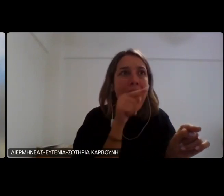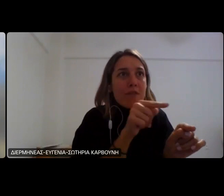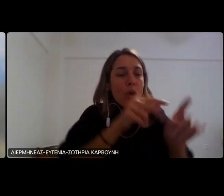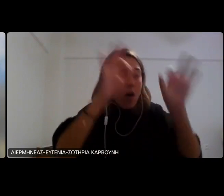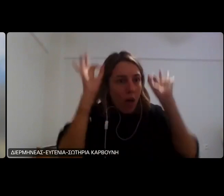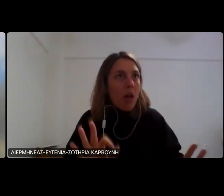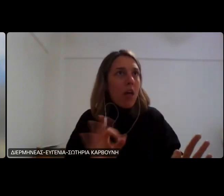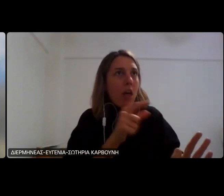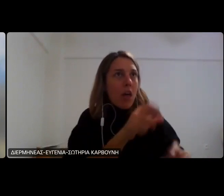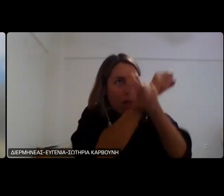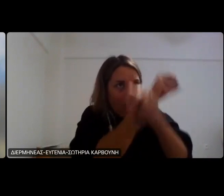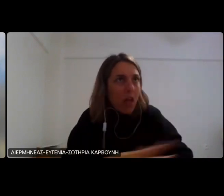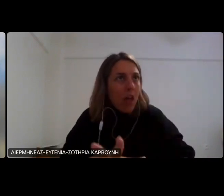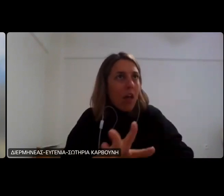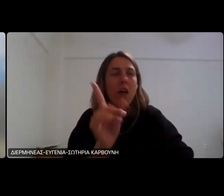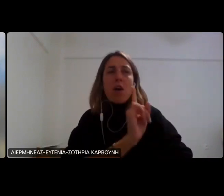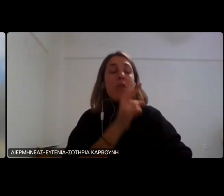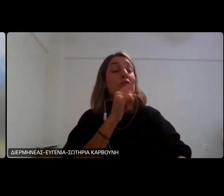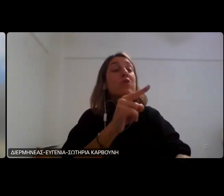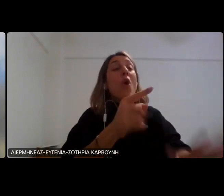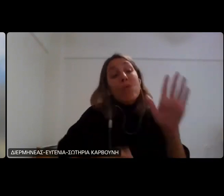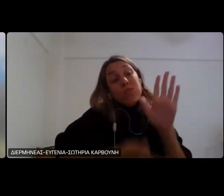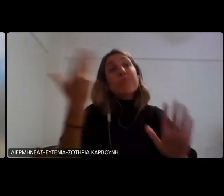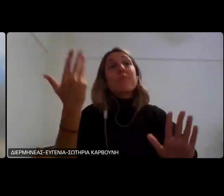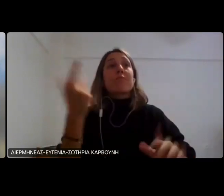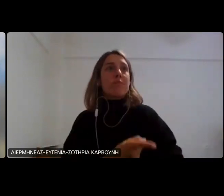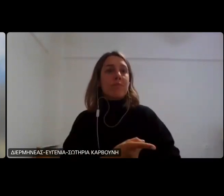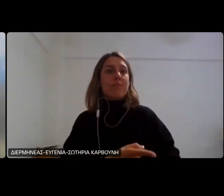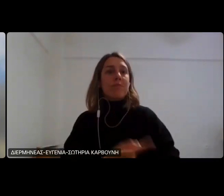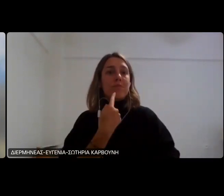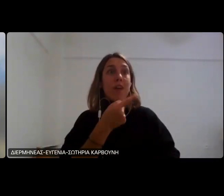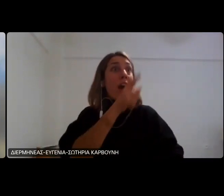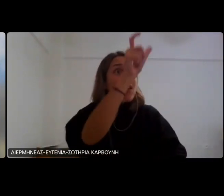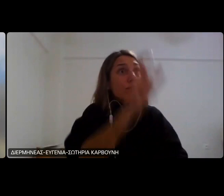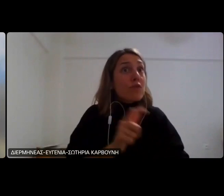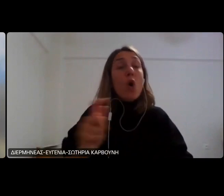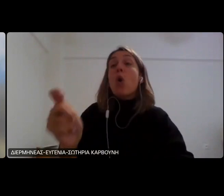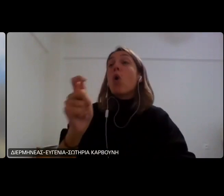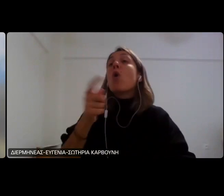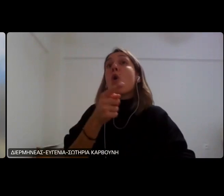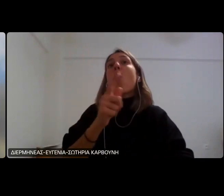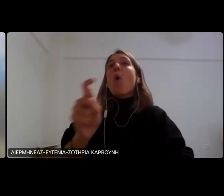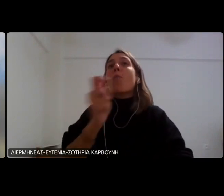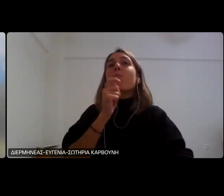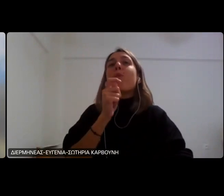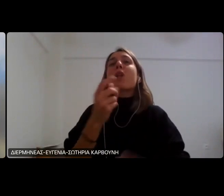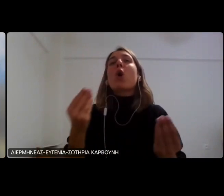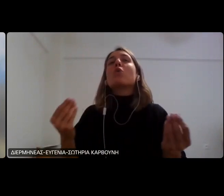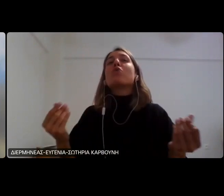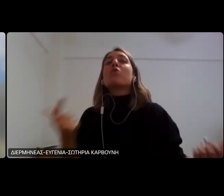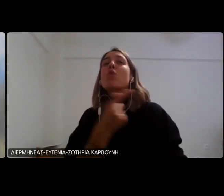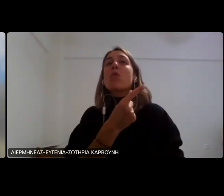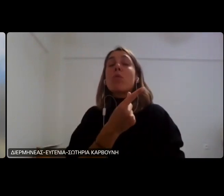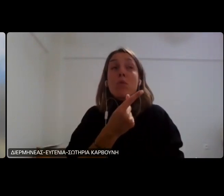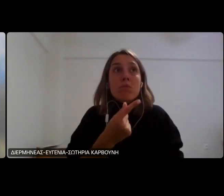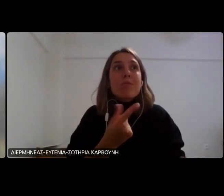απαγιωθεί, θα πρέπει να φύγει από τη γλώσσα. Μια καθαρά πολιτική κίνηση, αν μου επιτρέπετε, η οποία δείχνει το πόσο